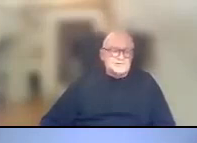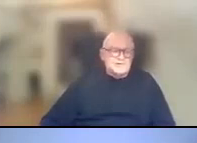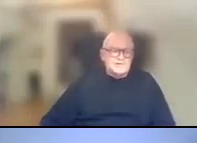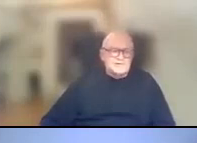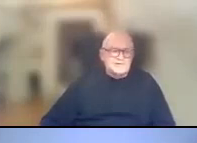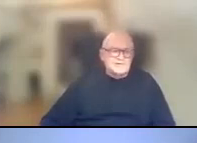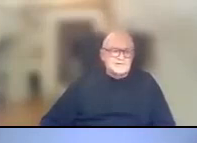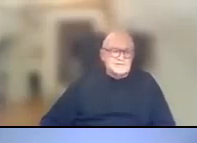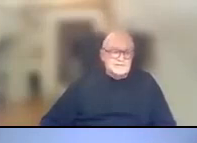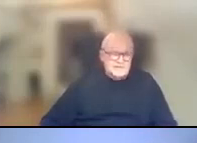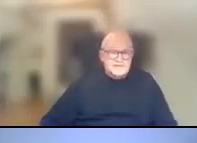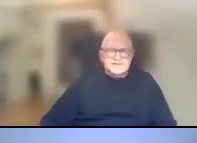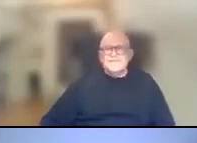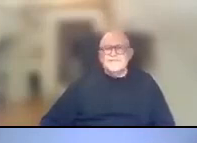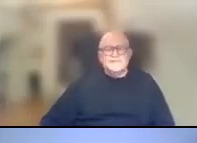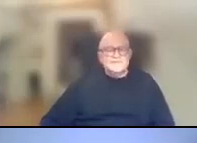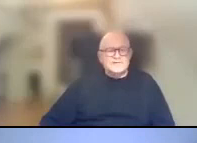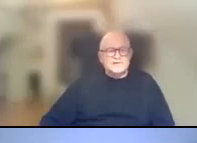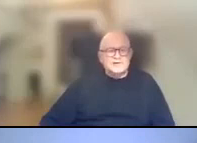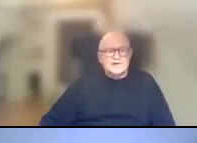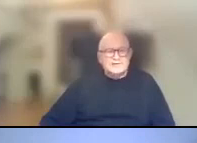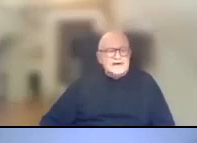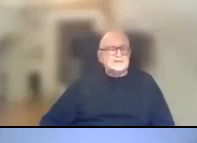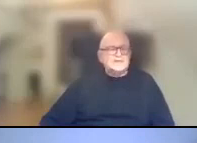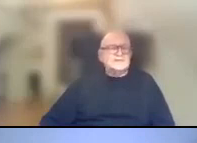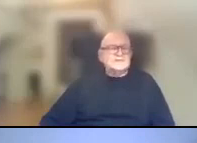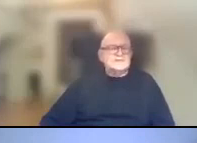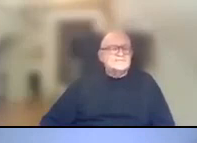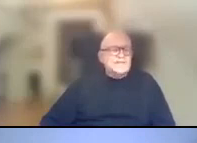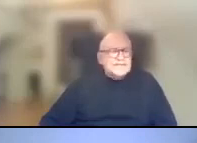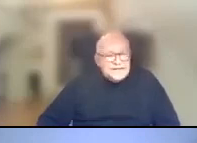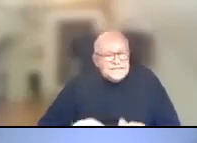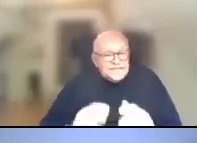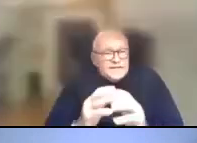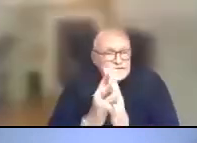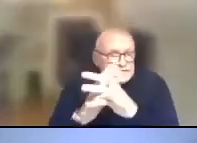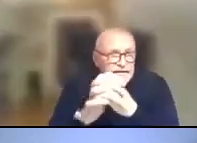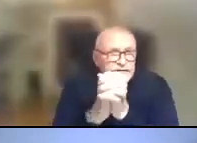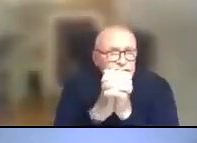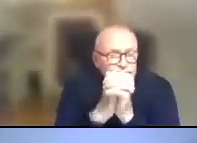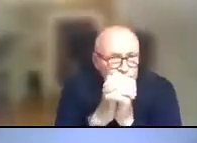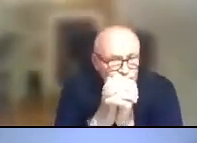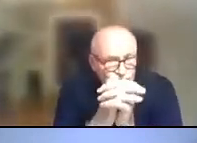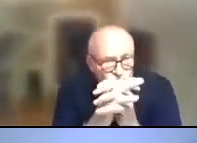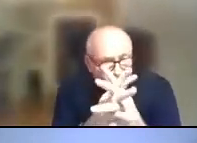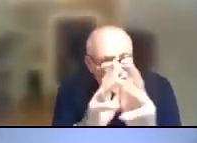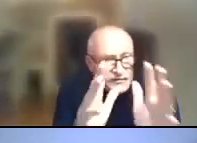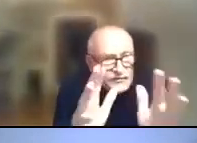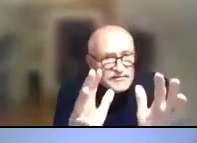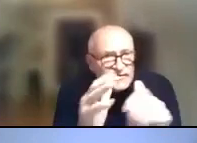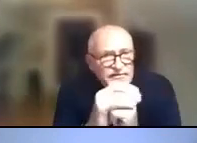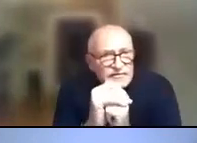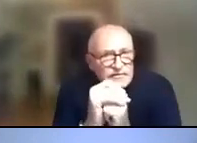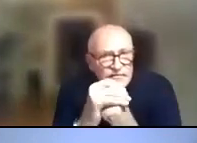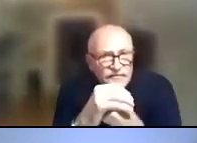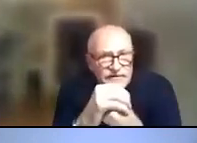so, dass die Täter in diesem Fall zur Tat geschritten sind. Es ist eine